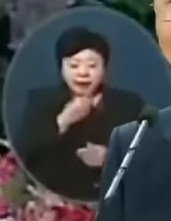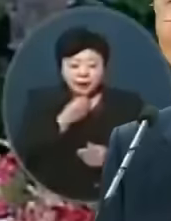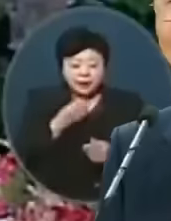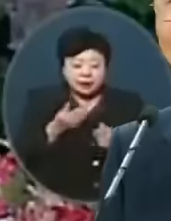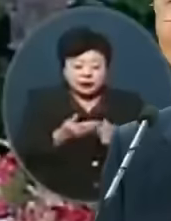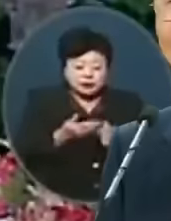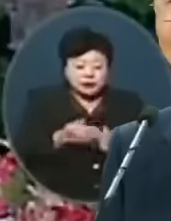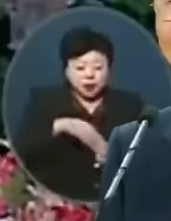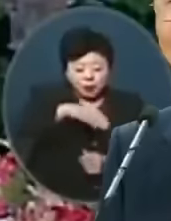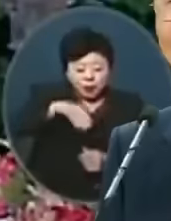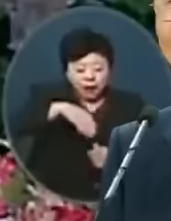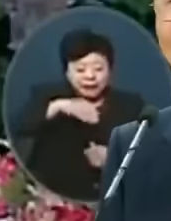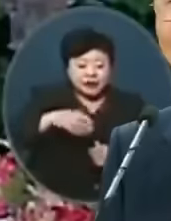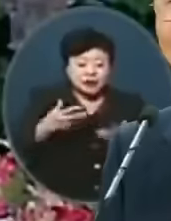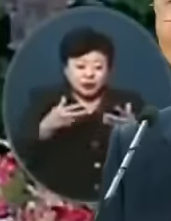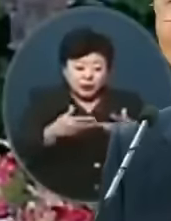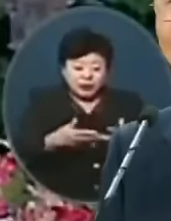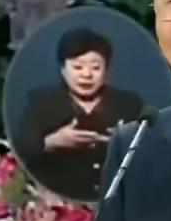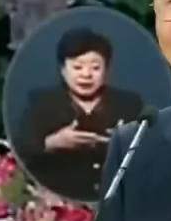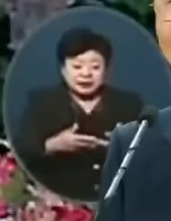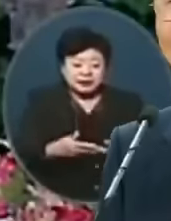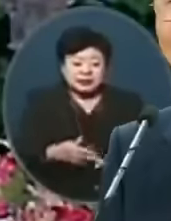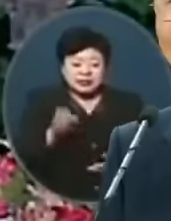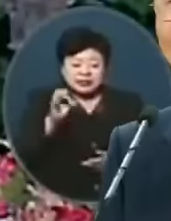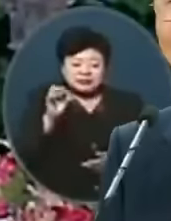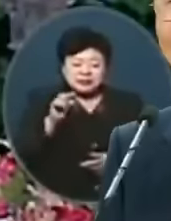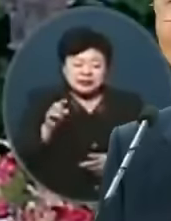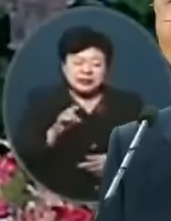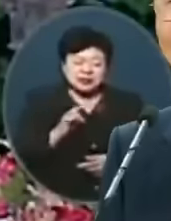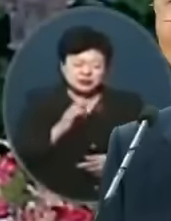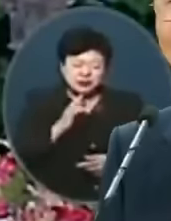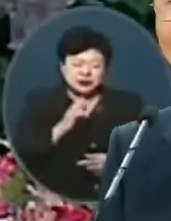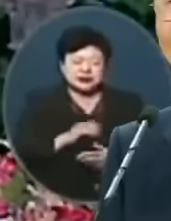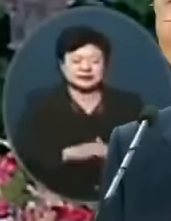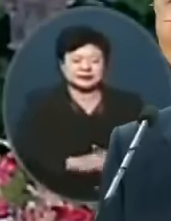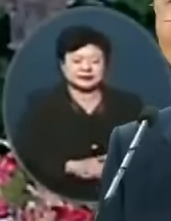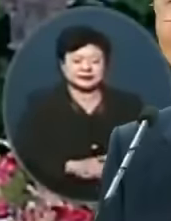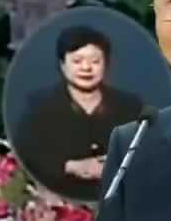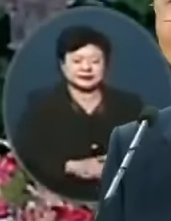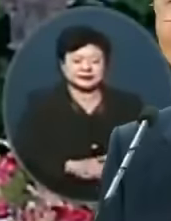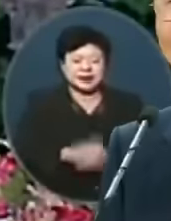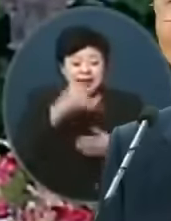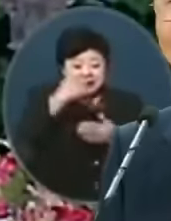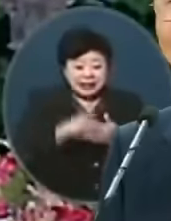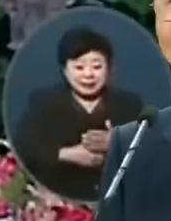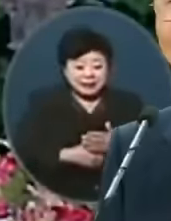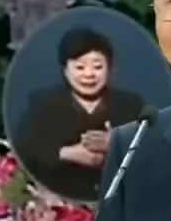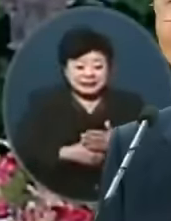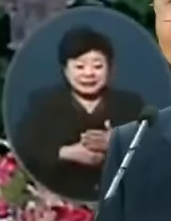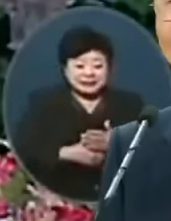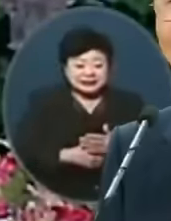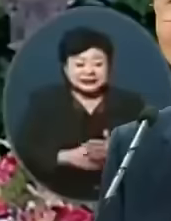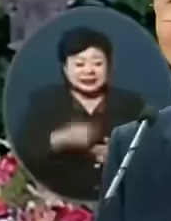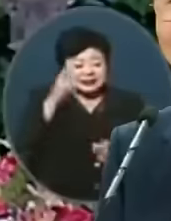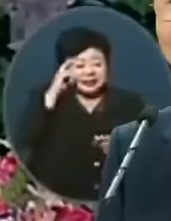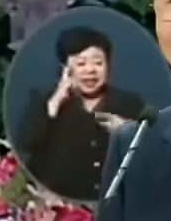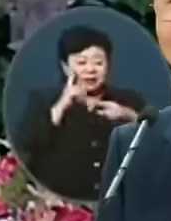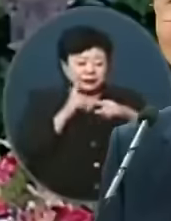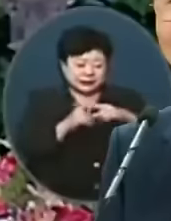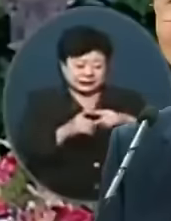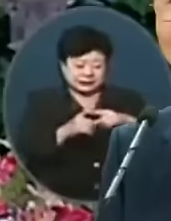미치는 환경적인 요인은 10% 정도밖에 안 된다는 것입니다. 나머지는 긍정적인